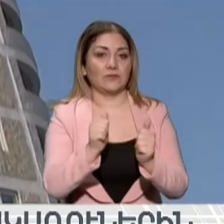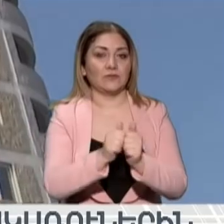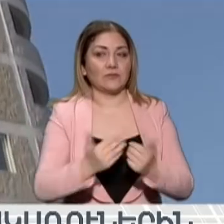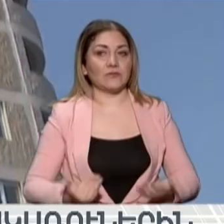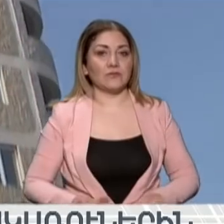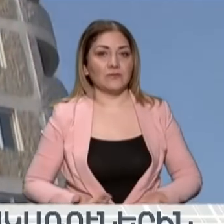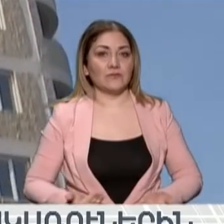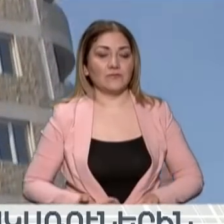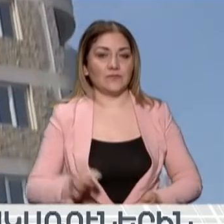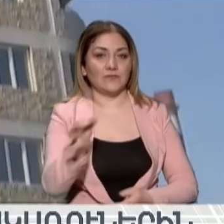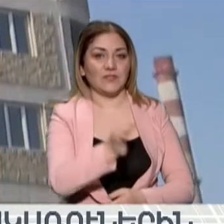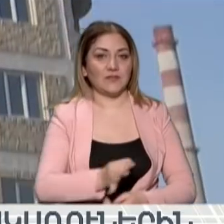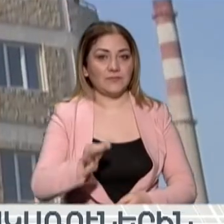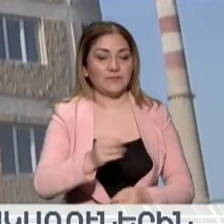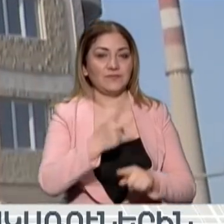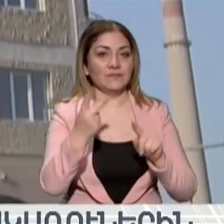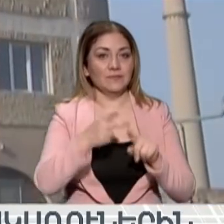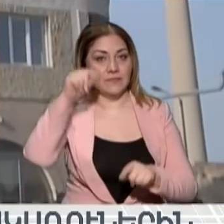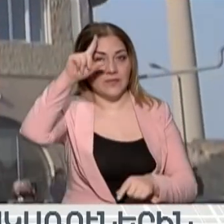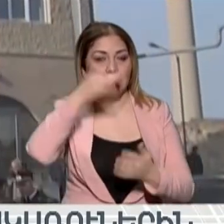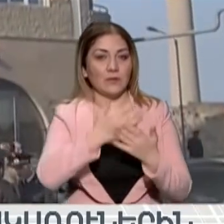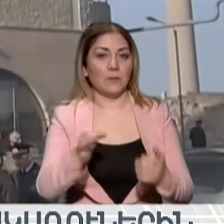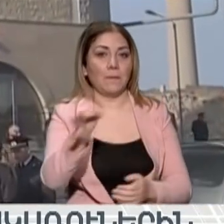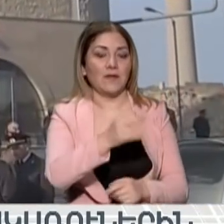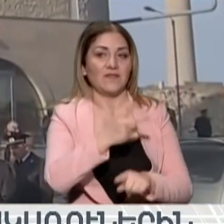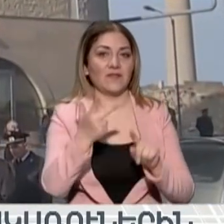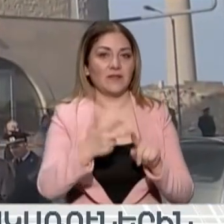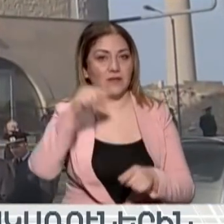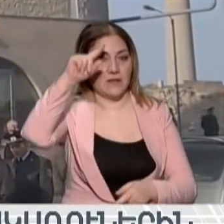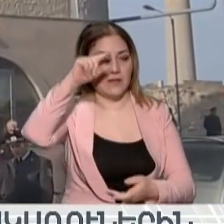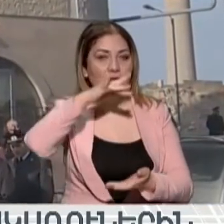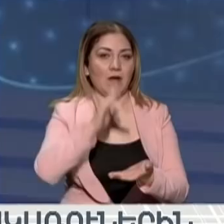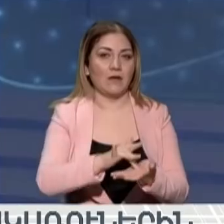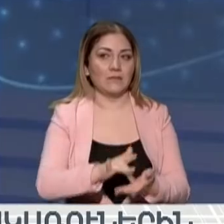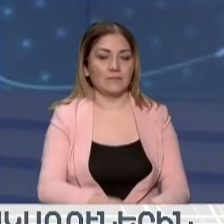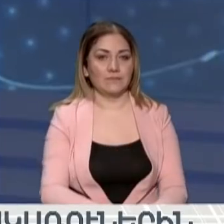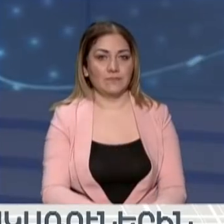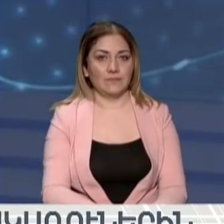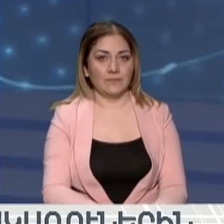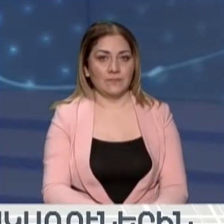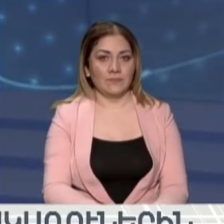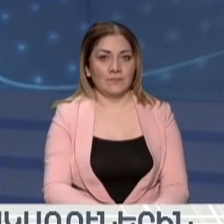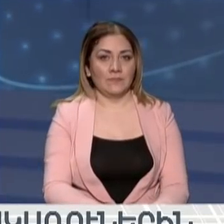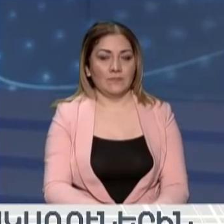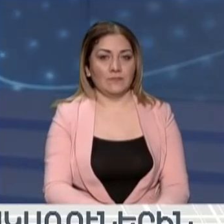բնակավայրեր ունեցող մարզեր, երկրորդ, Հայաստանի այլ մարզեր և երրորդ, Երևան քաղաք։